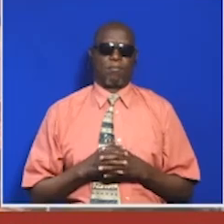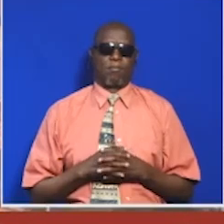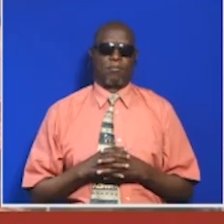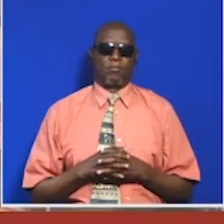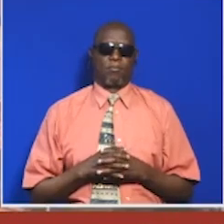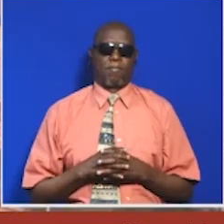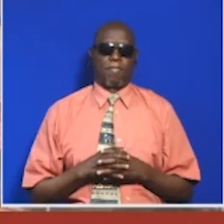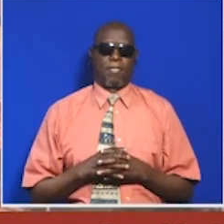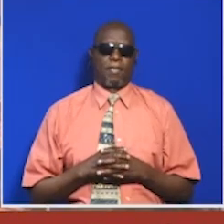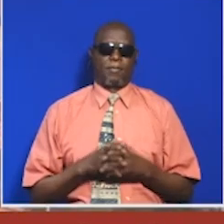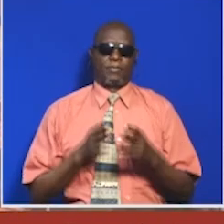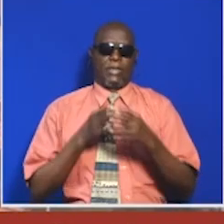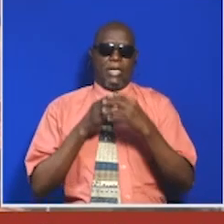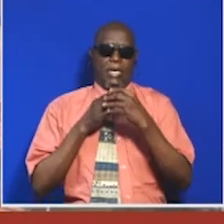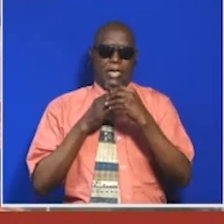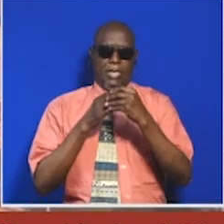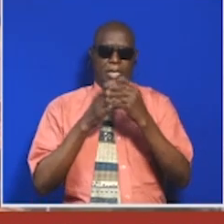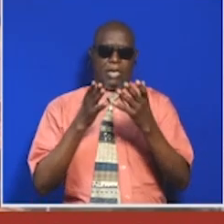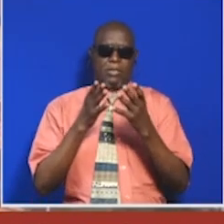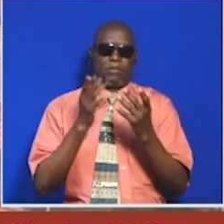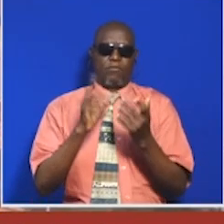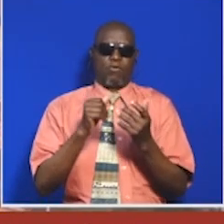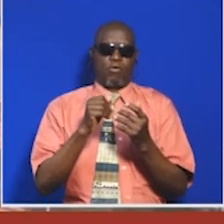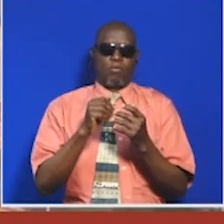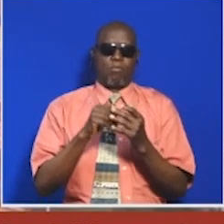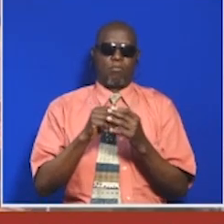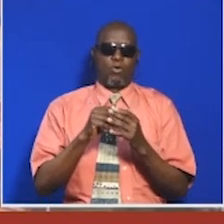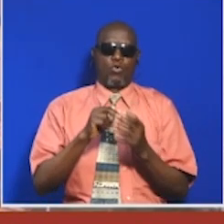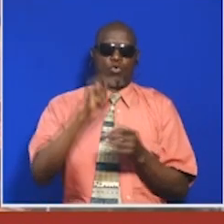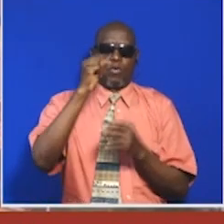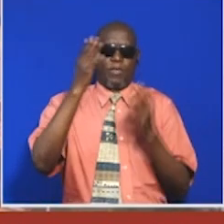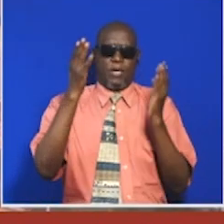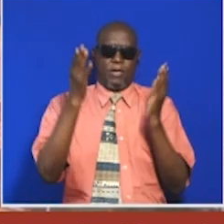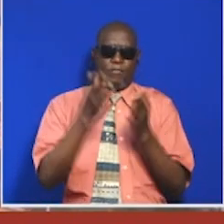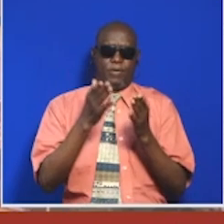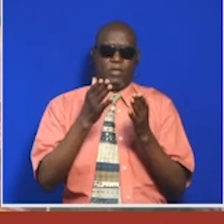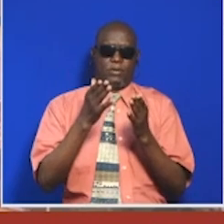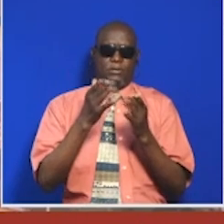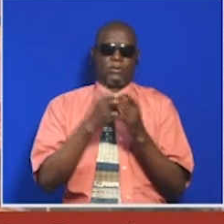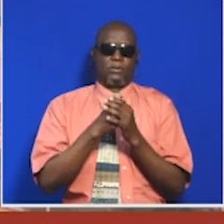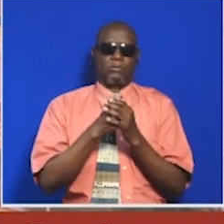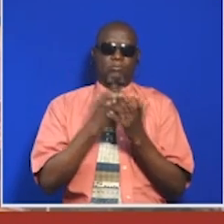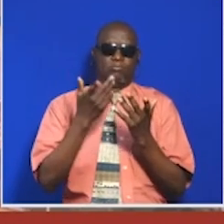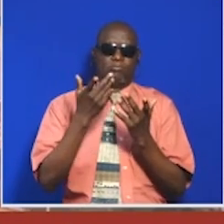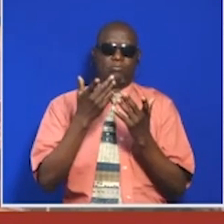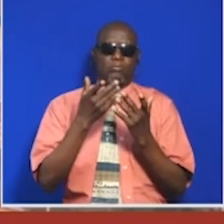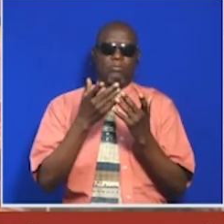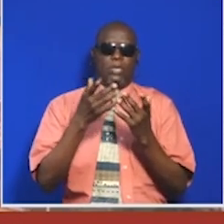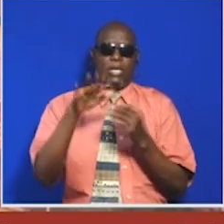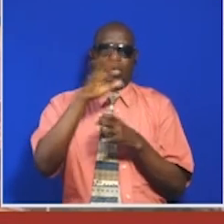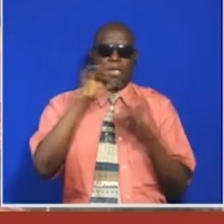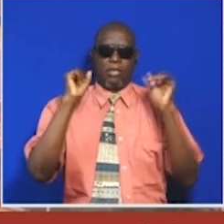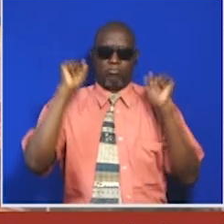Wakazi kutoka eneo la North Rift wamekerwa na mikakati inayotumiwa na kikosi cha usalama ili kupambana na ujambazi katika maeneo ya wafugaji.